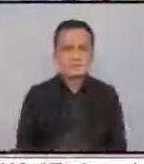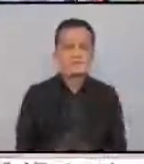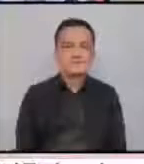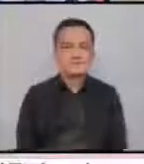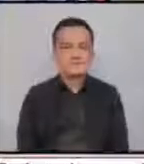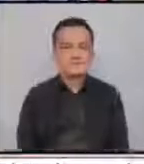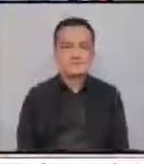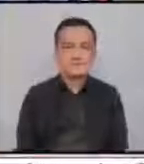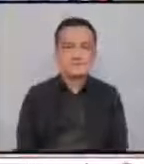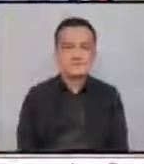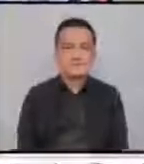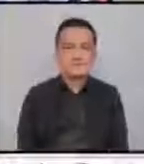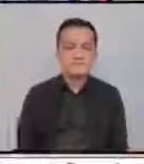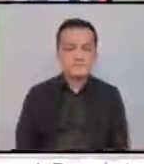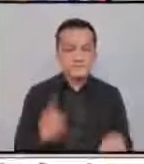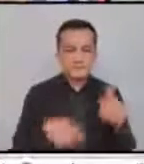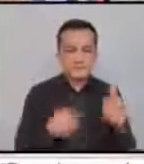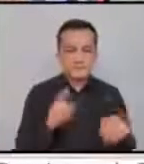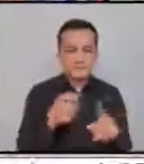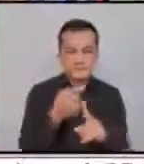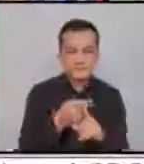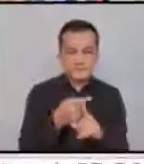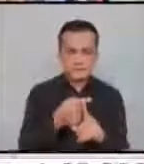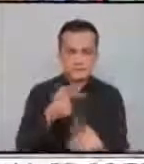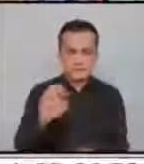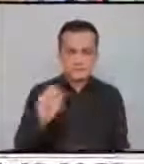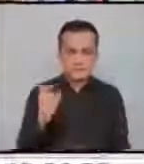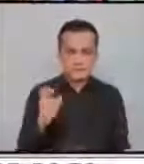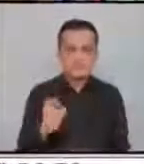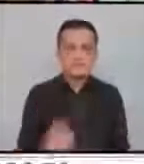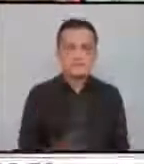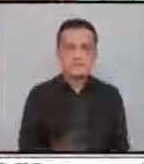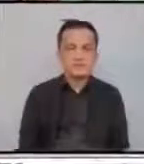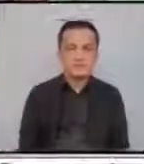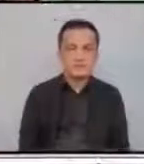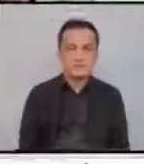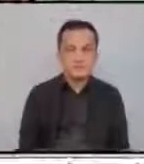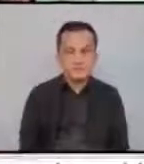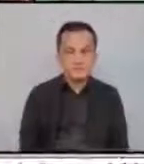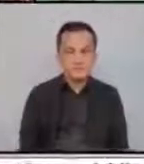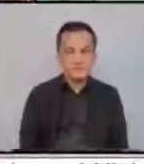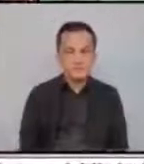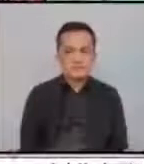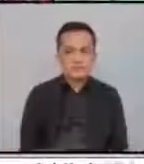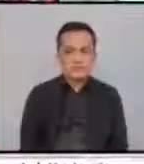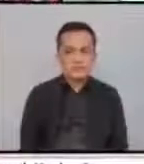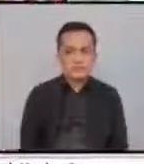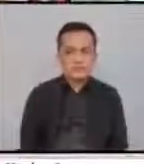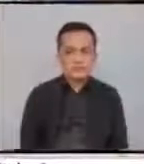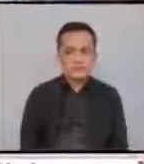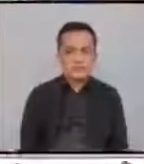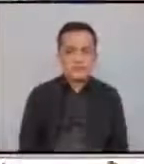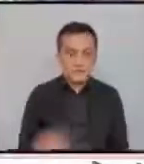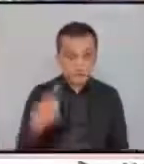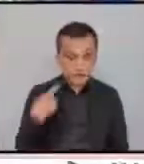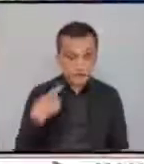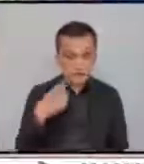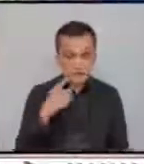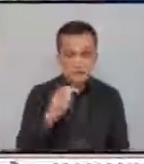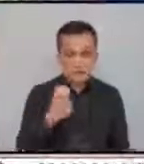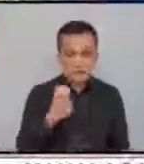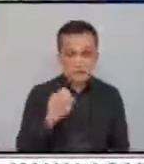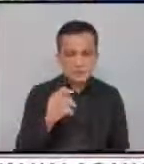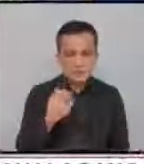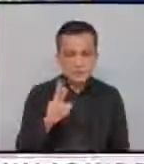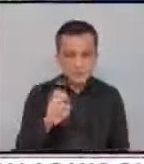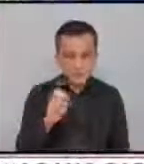temperature for wax. Okay. So, using this, meron po tayong thermometer para ma-check kung ano yung temperature na kakailanganin. Grabe,